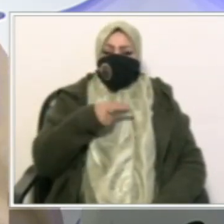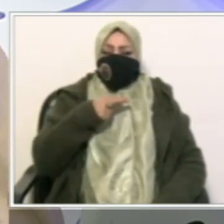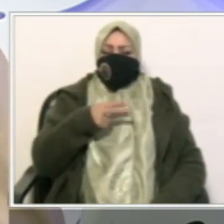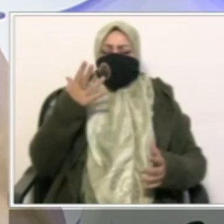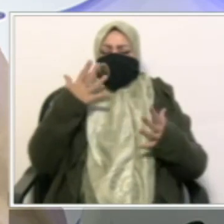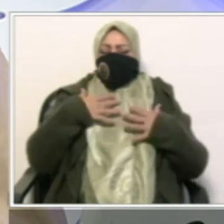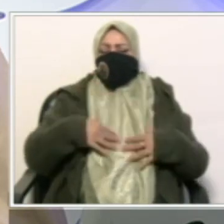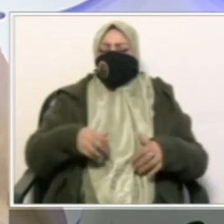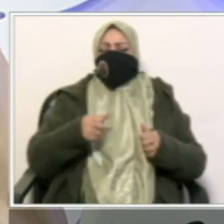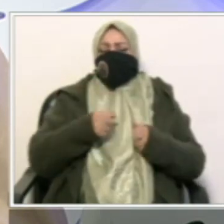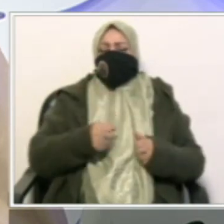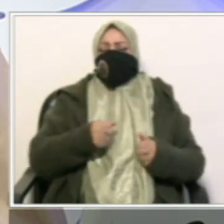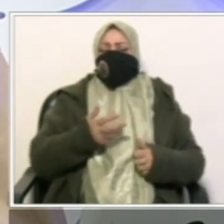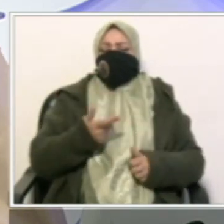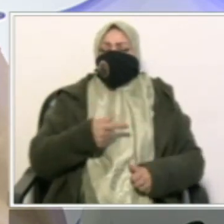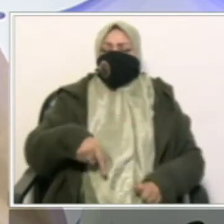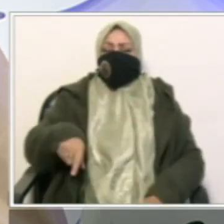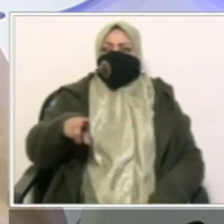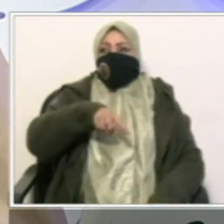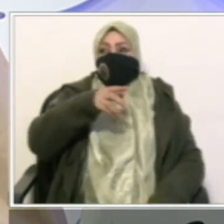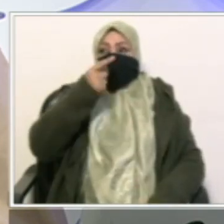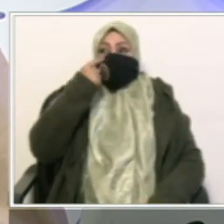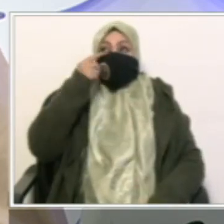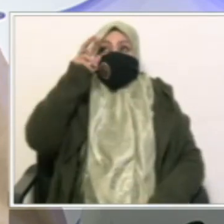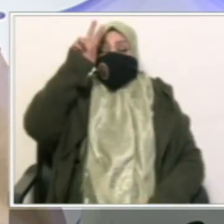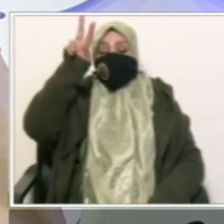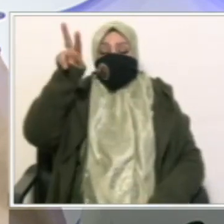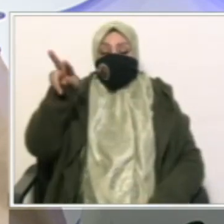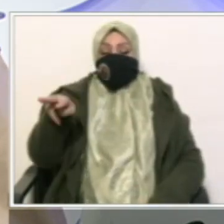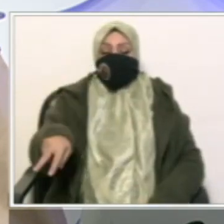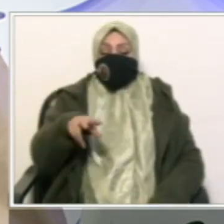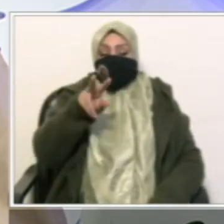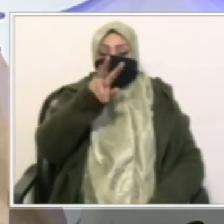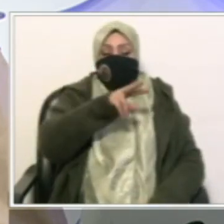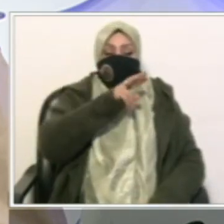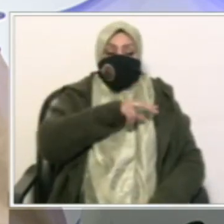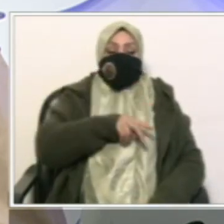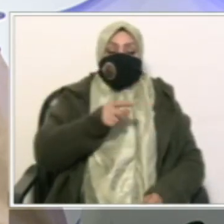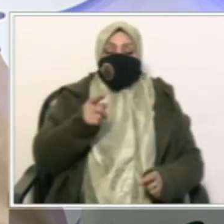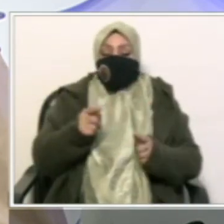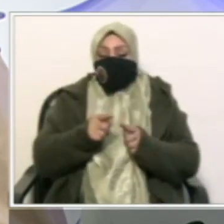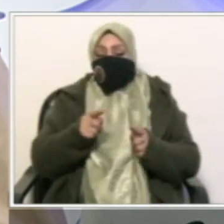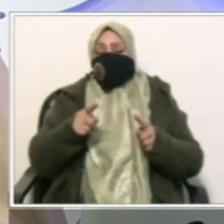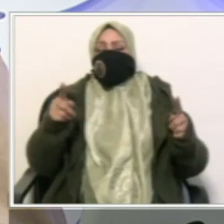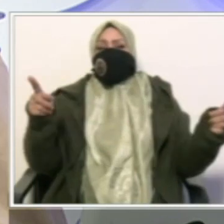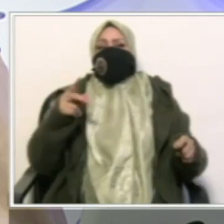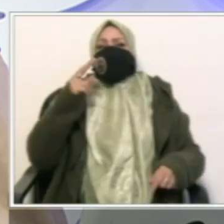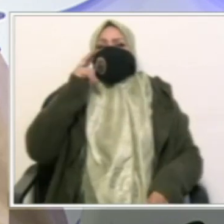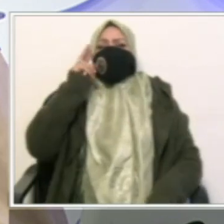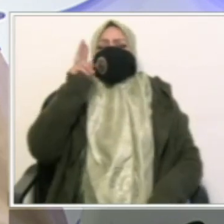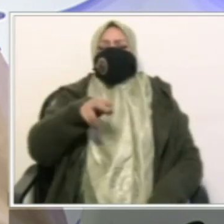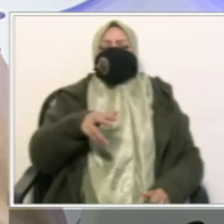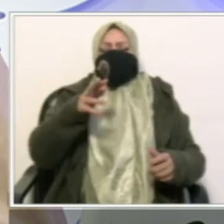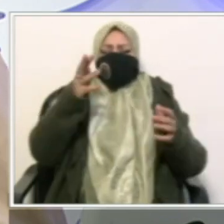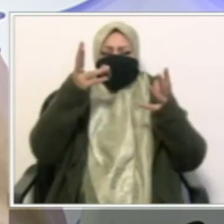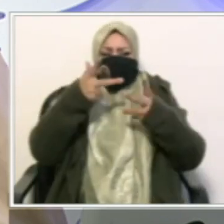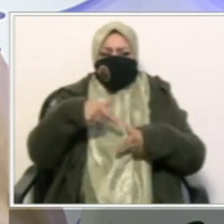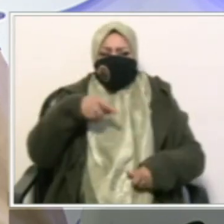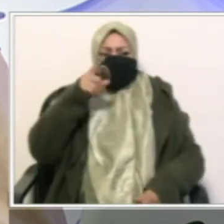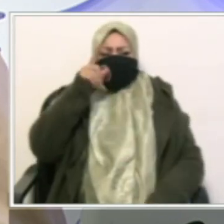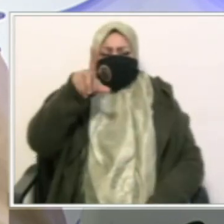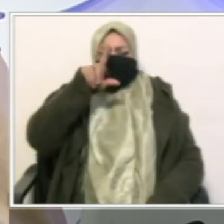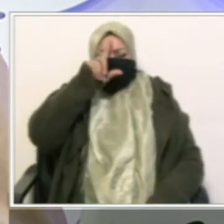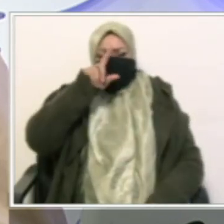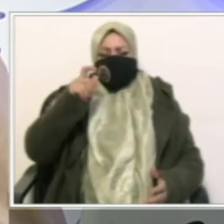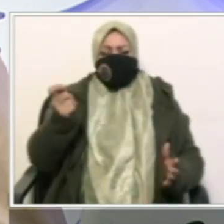لا يغادر صغيرة ولا كبيرة إلا أحصاها، يسجل الله عز وجل كل شيء، وينظر